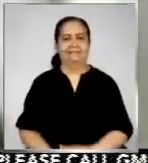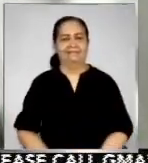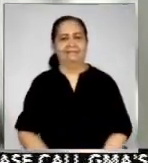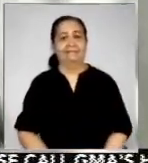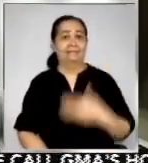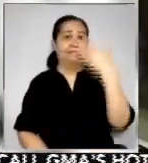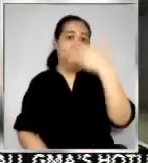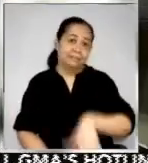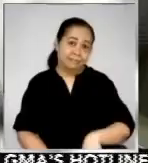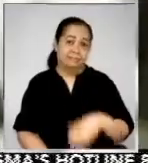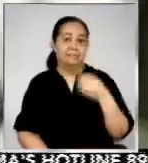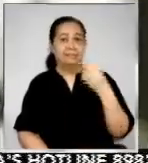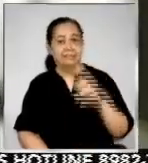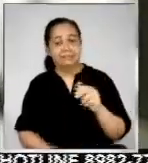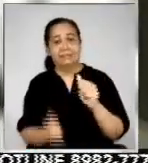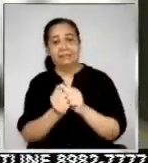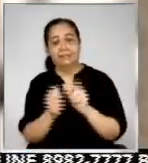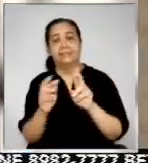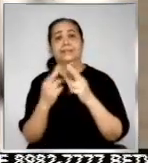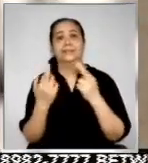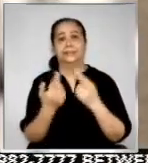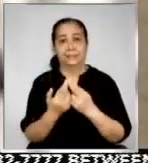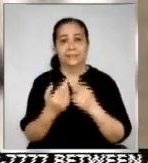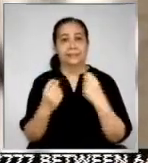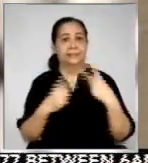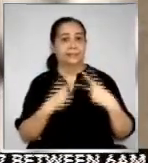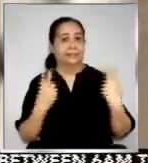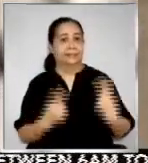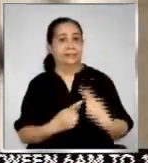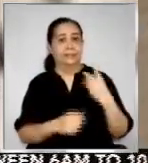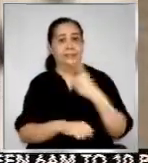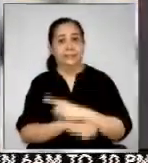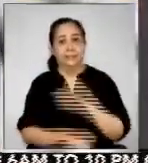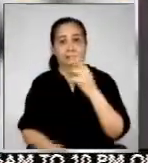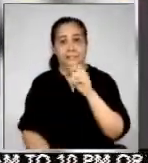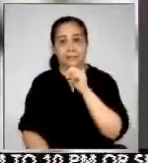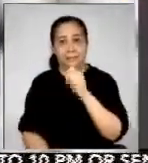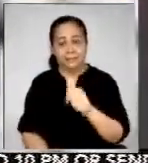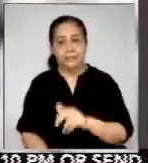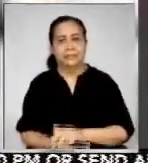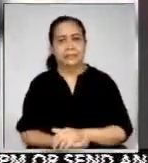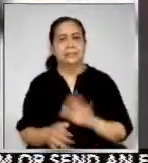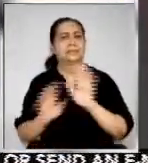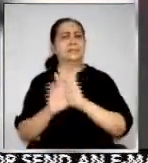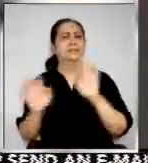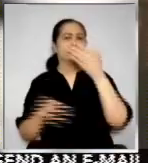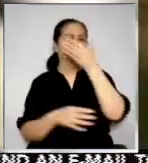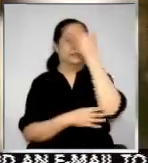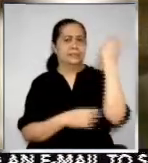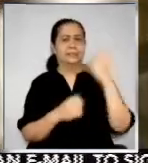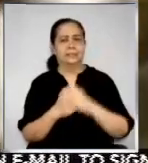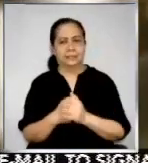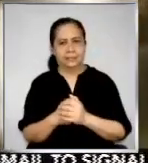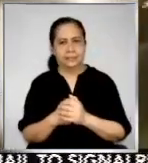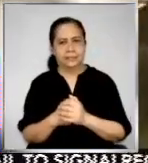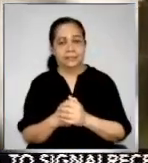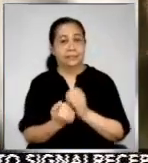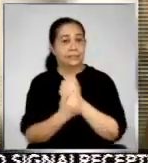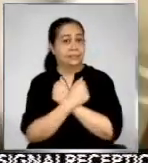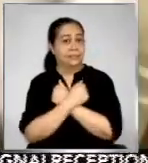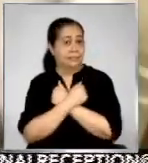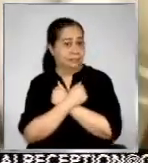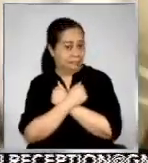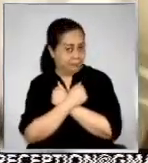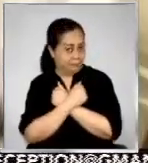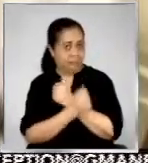a relationship ka at Valentine's Day man o hindi, huwag ba rin kalilimutan na ang pagmamahal hindi lang sa